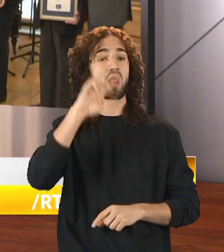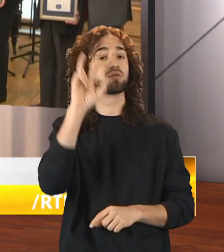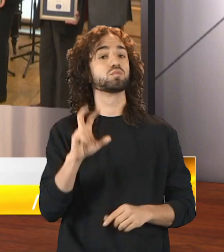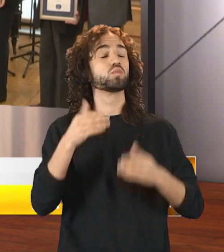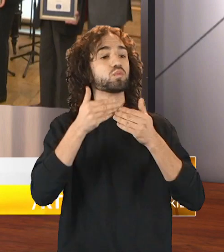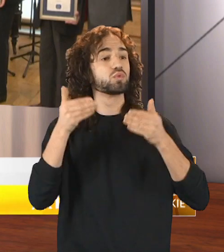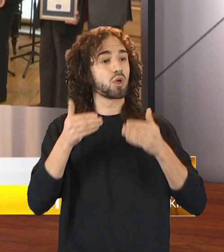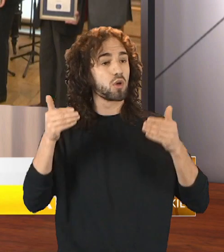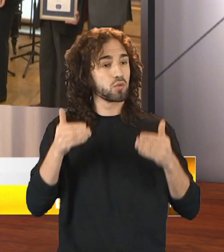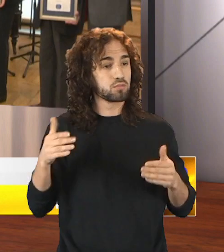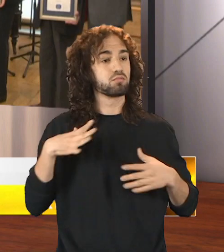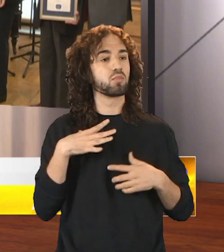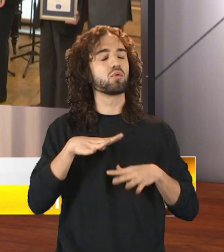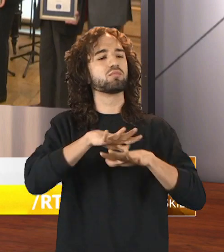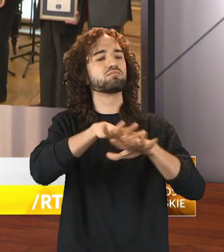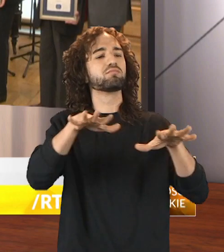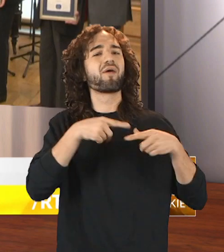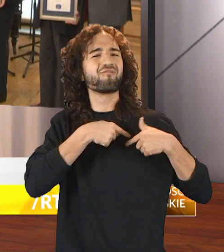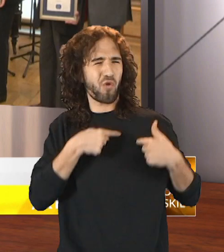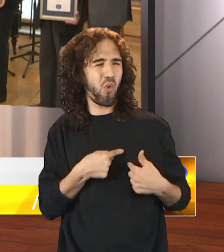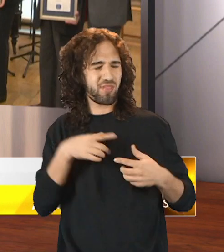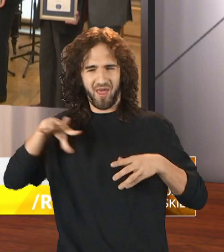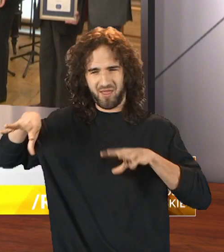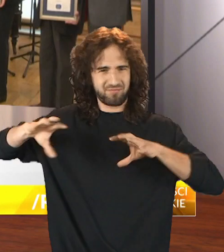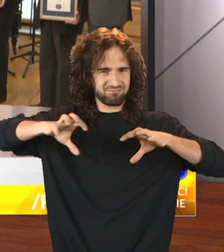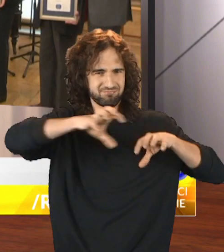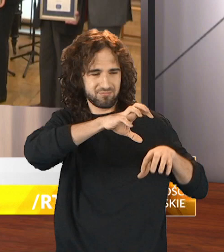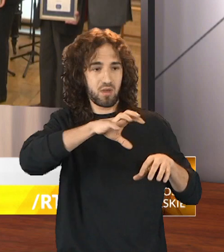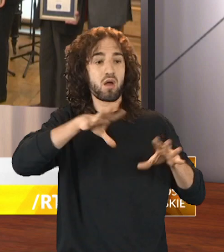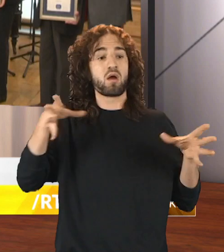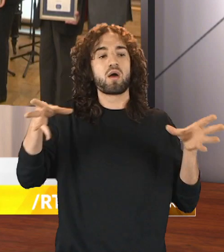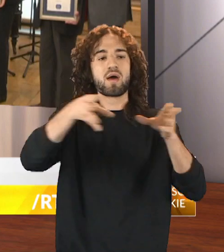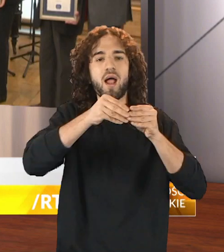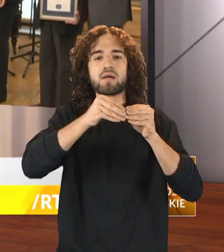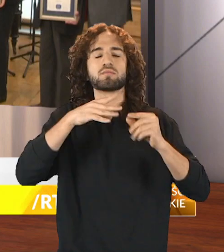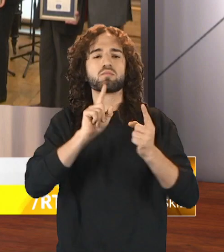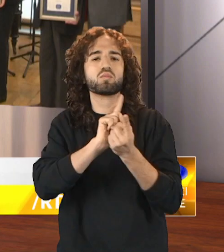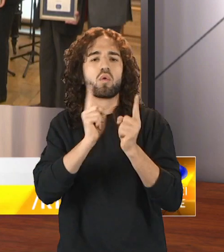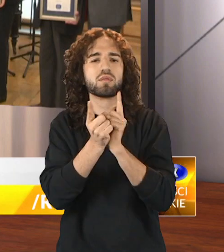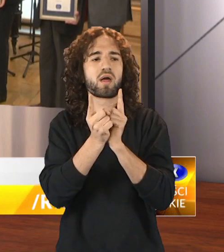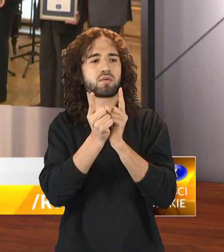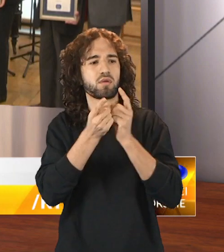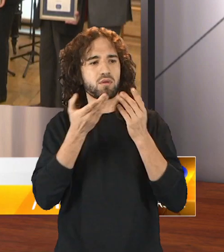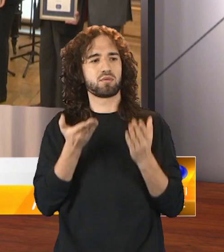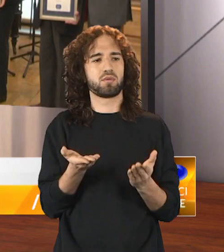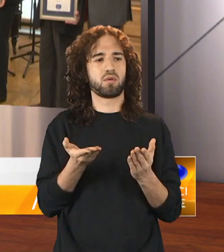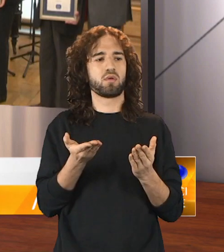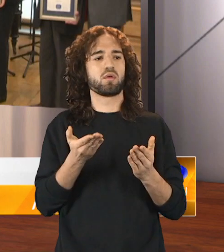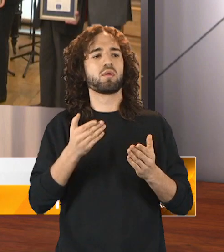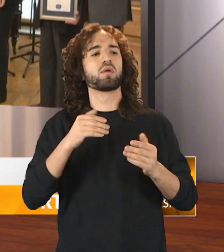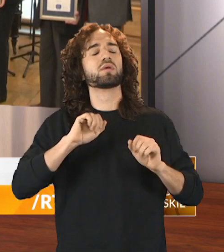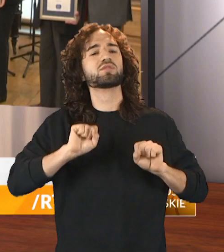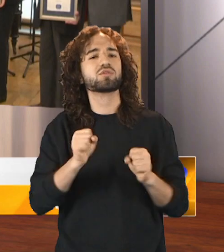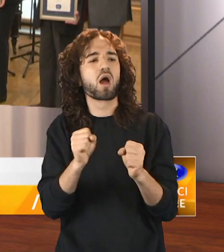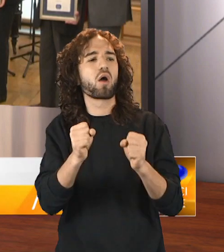gala kultury i wolontariatu, podczas której władze miasta wyróżniły osoby promujące kulturę i sztukę oraz działające